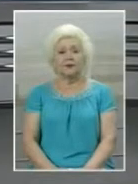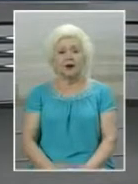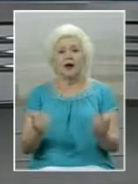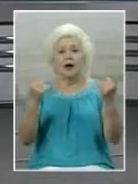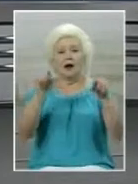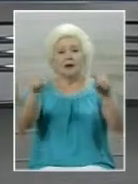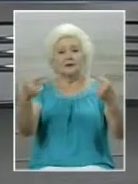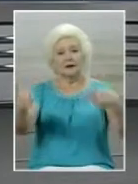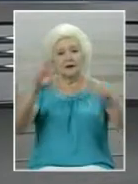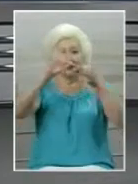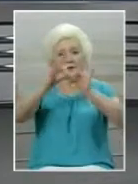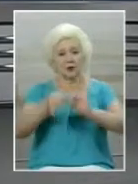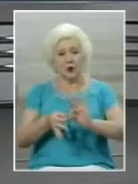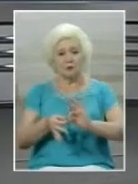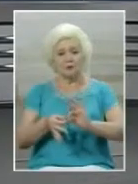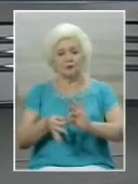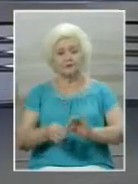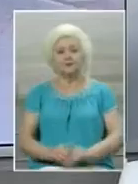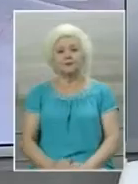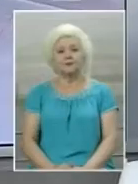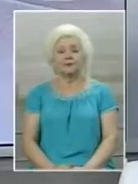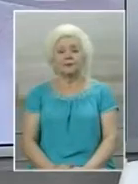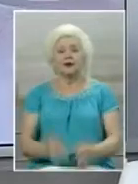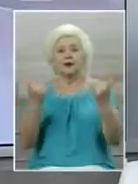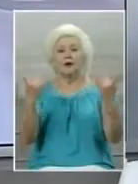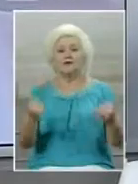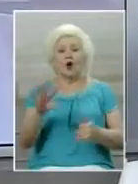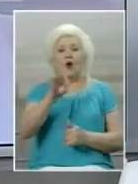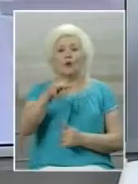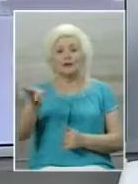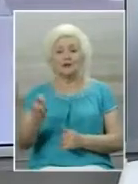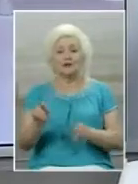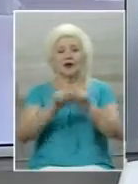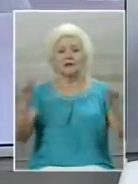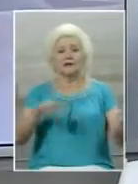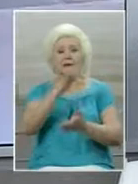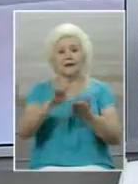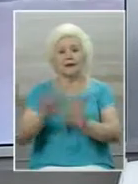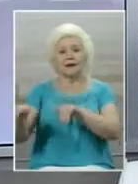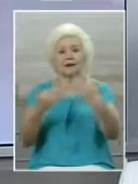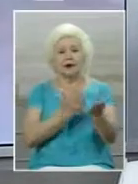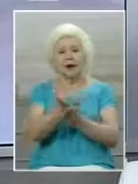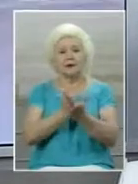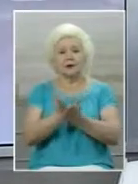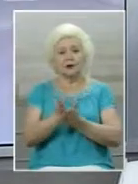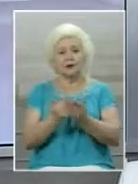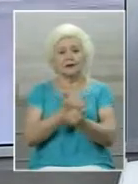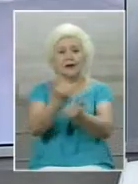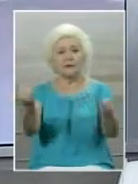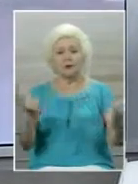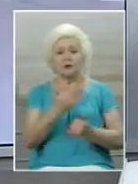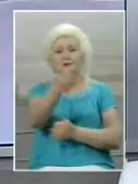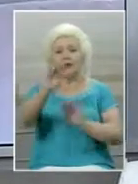А зараз про це та інше більш детальніше. Сьогодні в Олешках відкрили центр надання адміністративних послуг. На